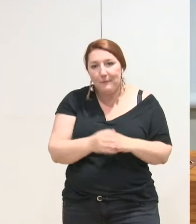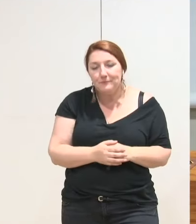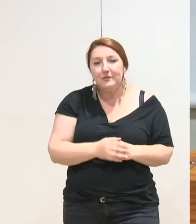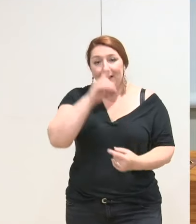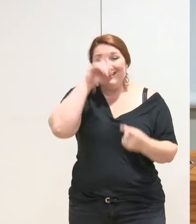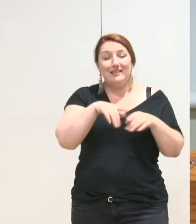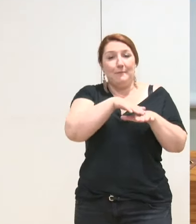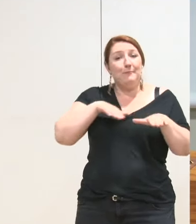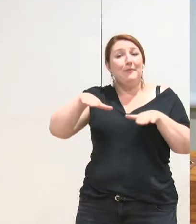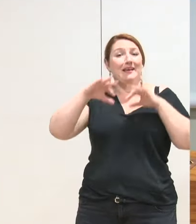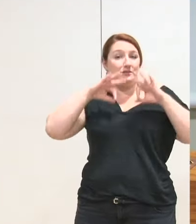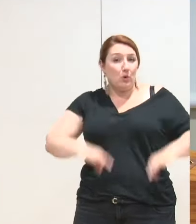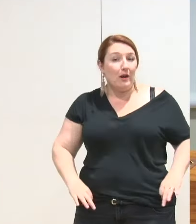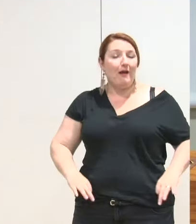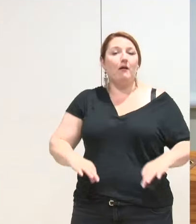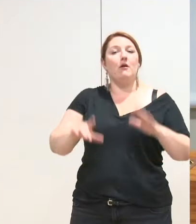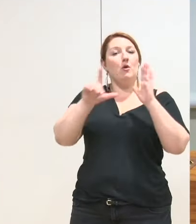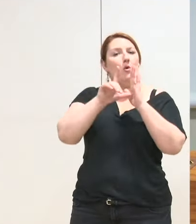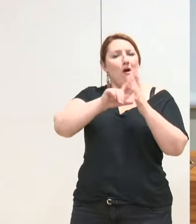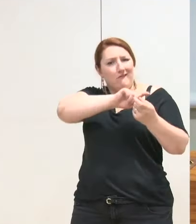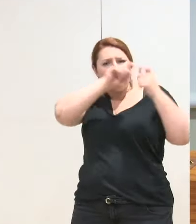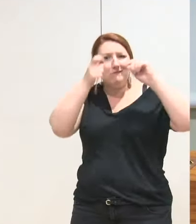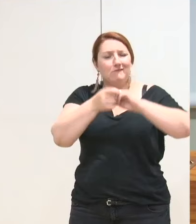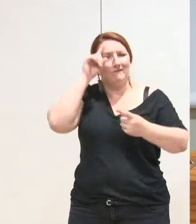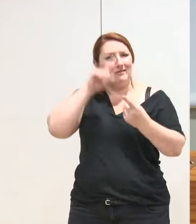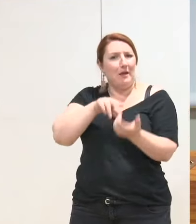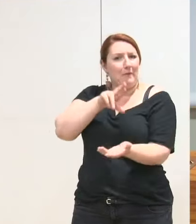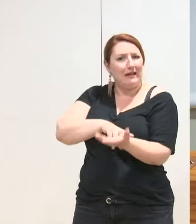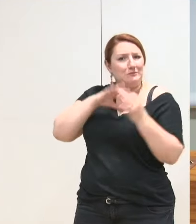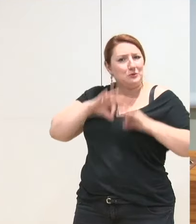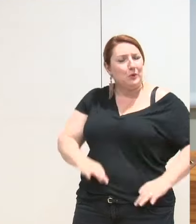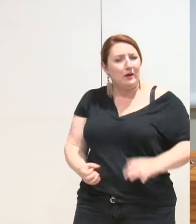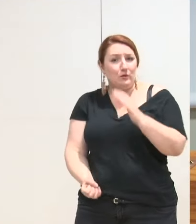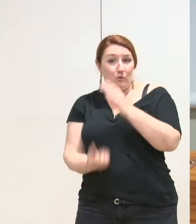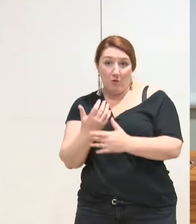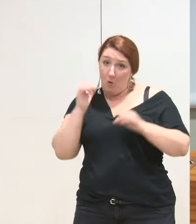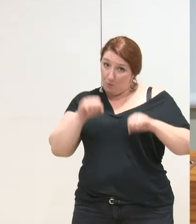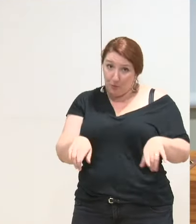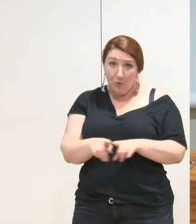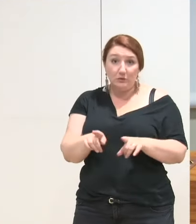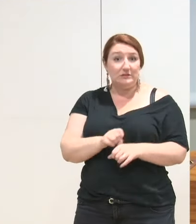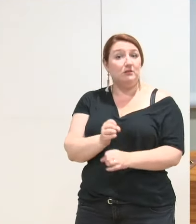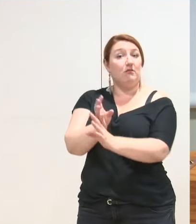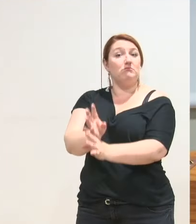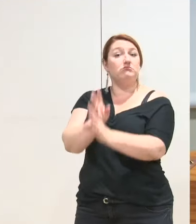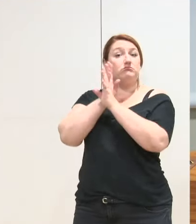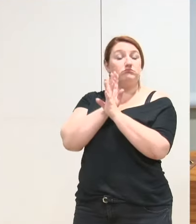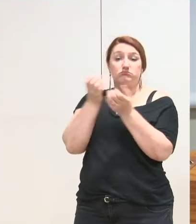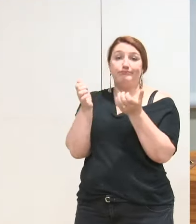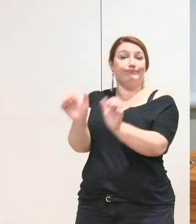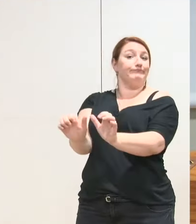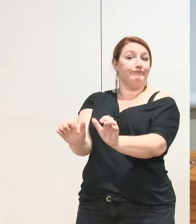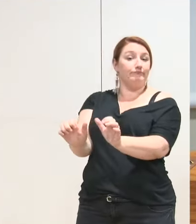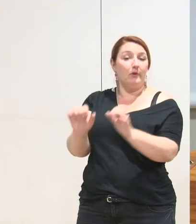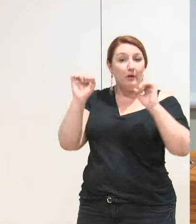à la réforme des rythmes scolaires on peut effectivement arrêter d'accueillir les enfants c'est une solution elle nous permettra effectivement de réaliser des économies mais quand